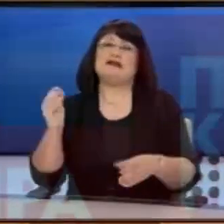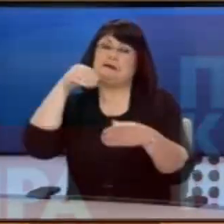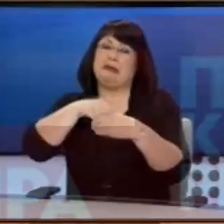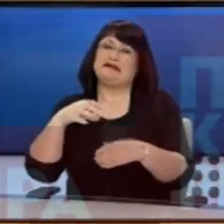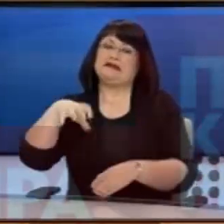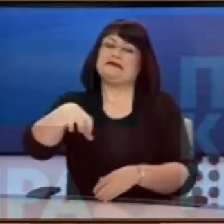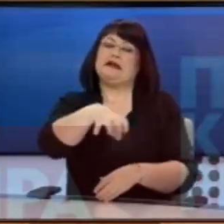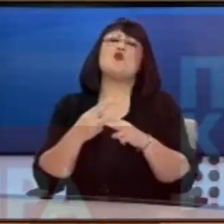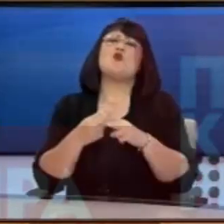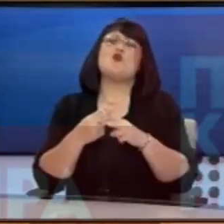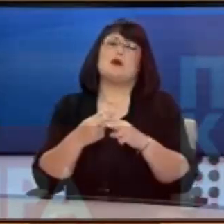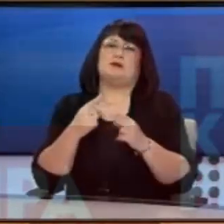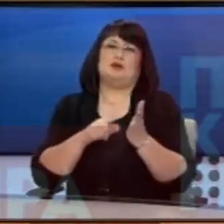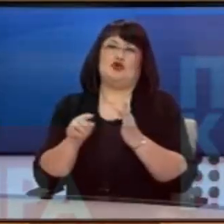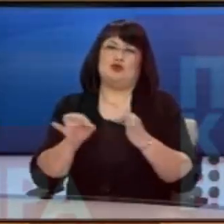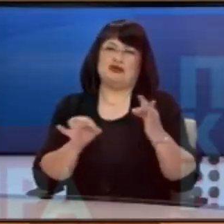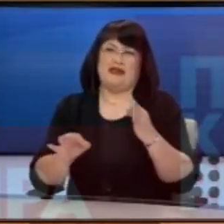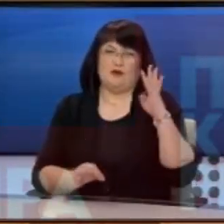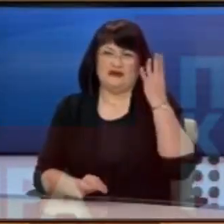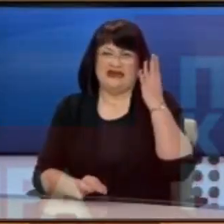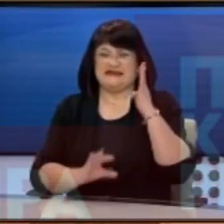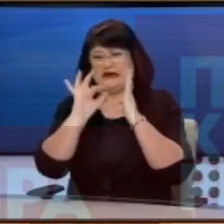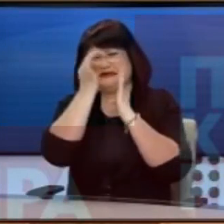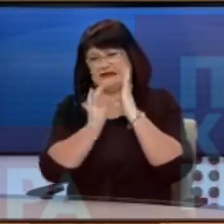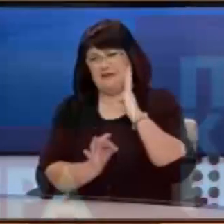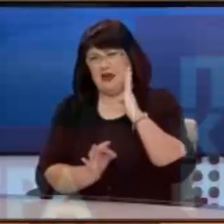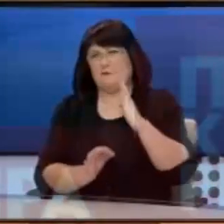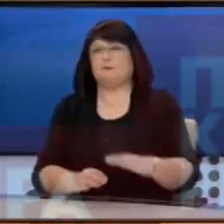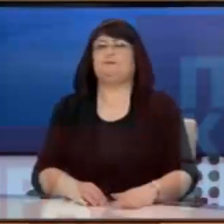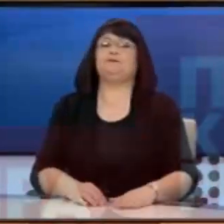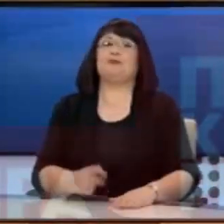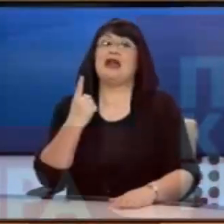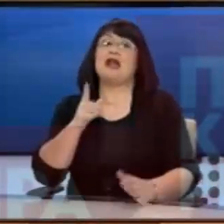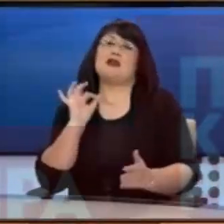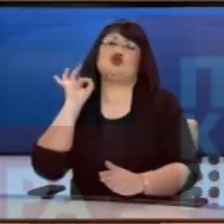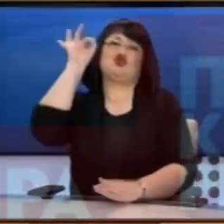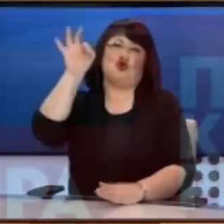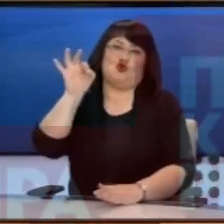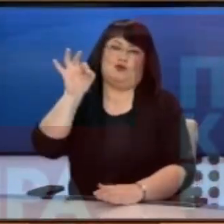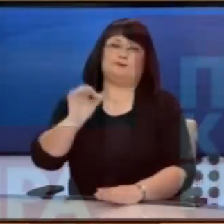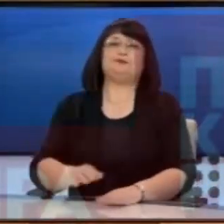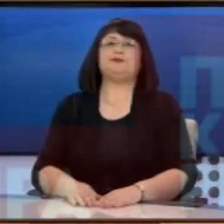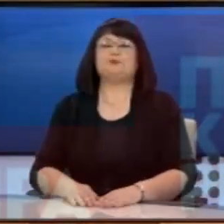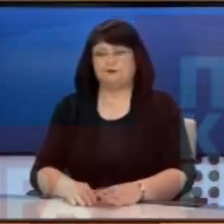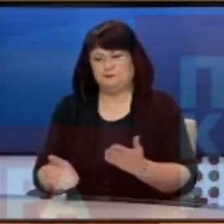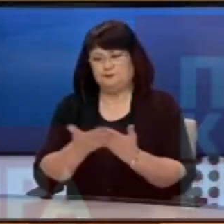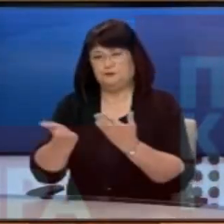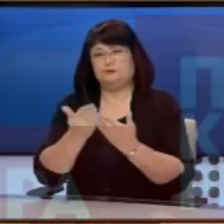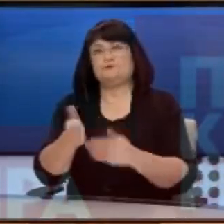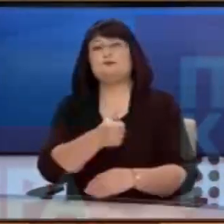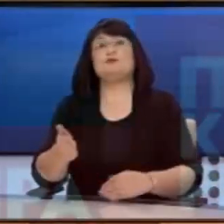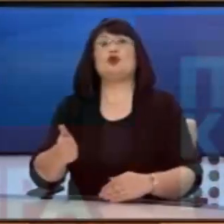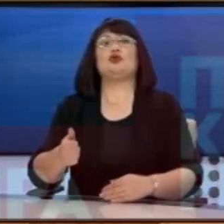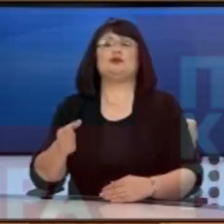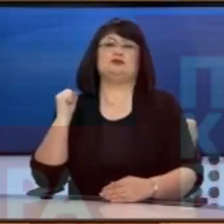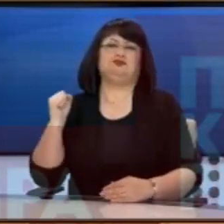χώρους εργασίας. 4 σημεία με ένα κεντρικό στόχο. Να ενισχυθεί μόνο ο